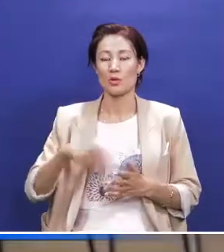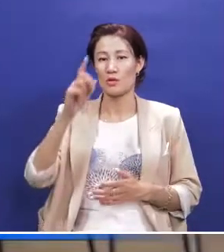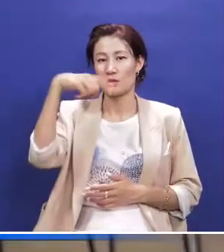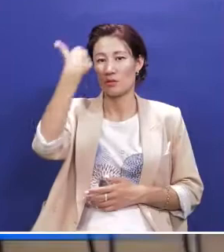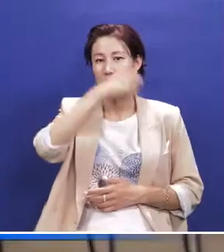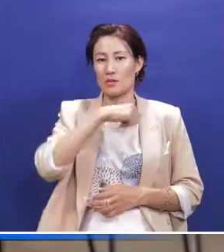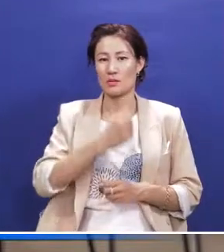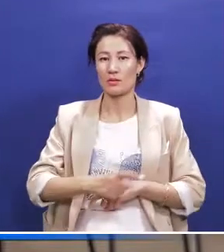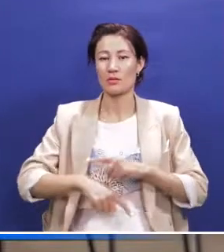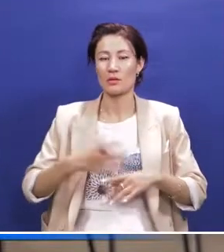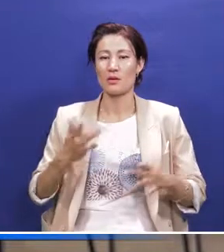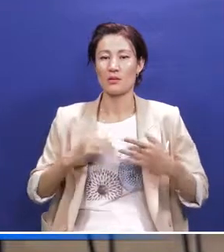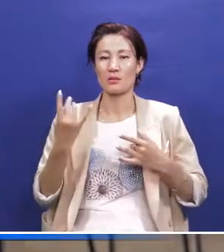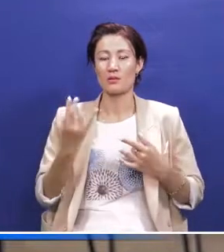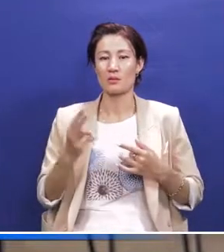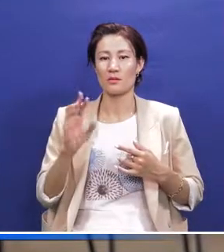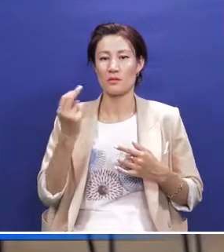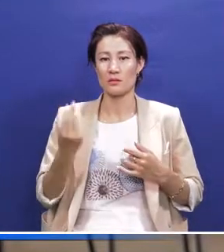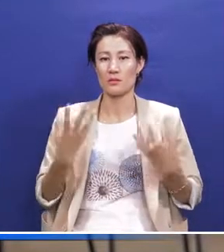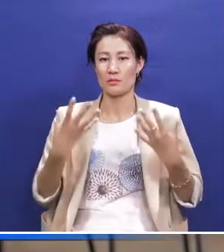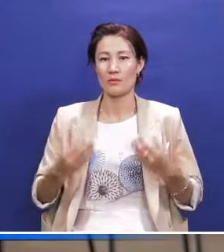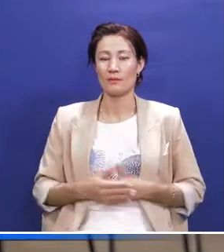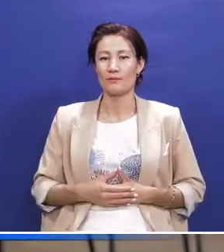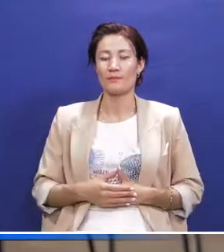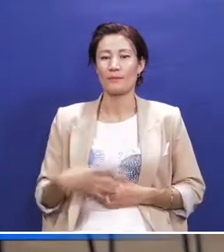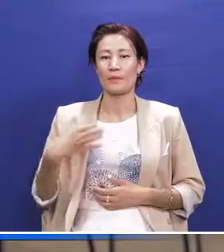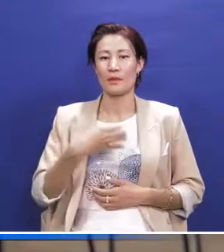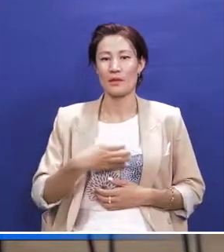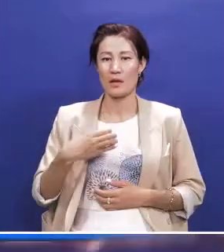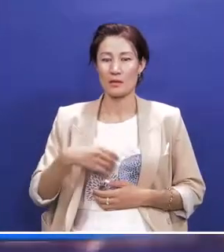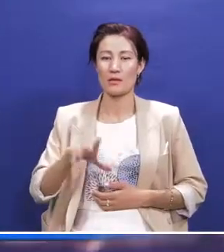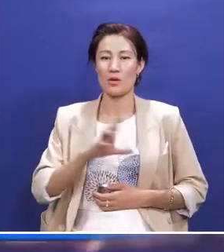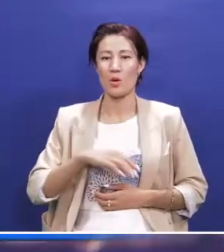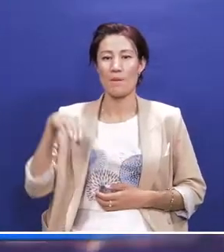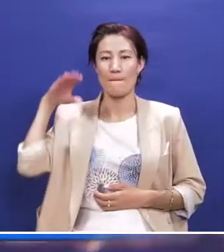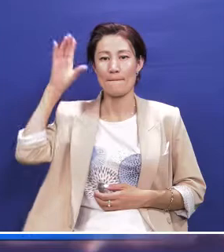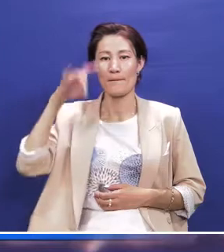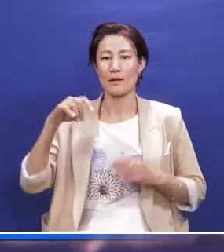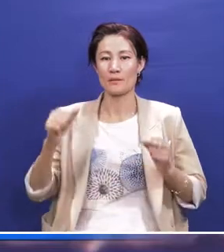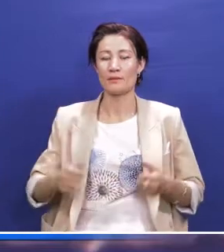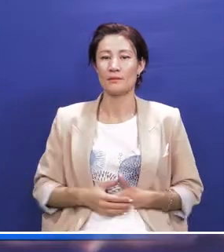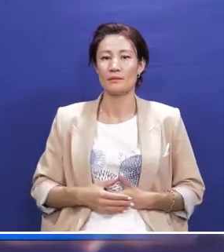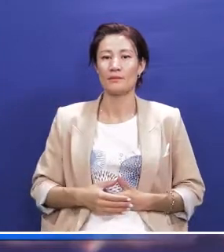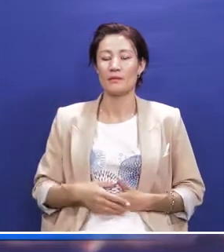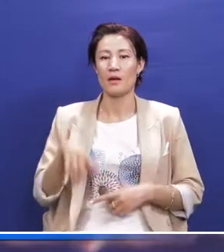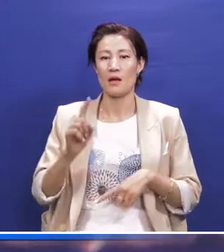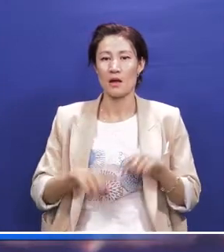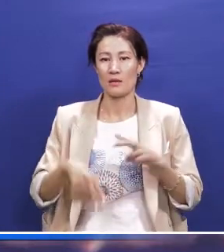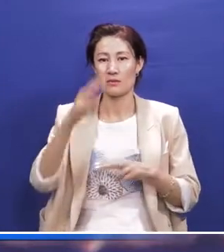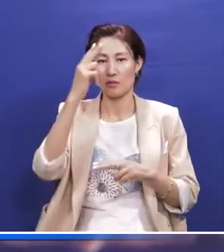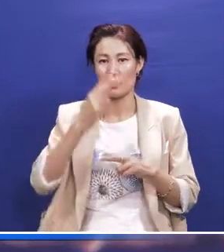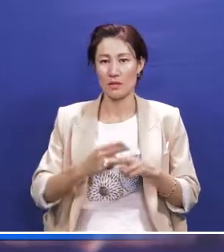қоғам қайраткері, этнограф ғалым, ел жанашыры Өзбекәлі Жәнібеков